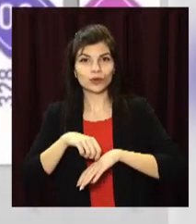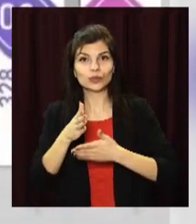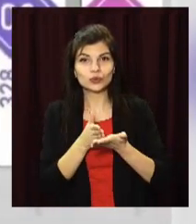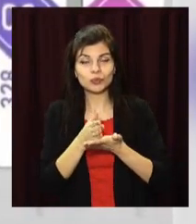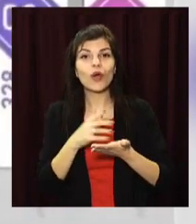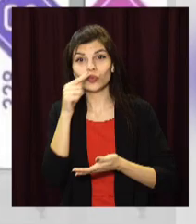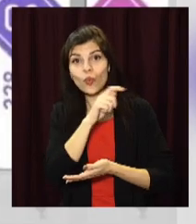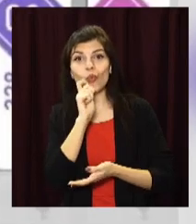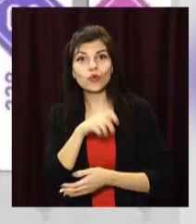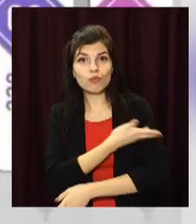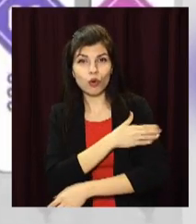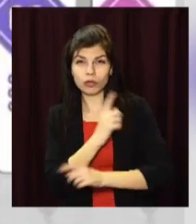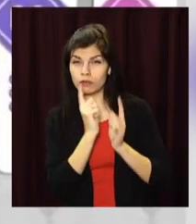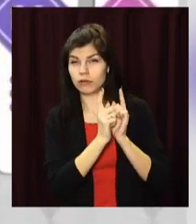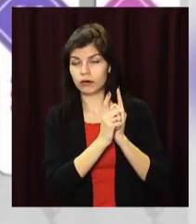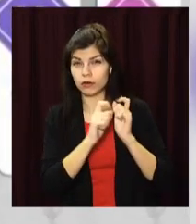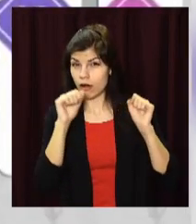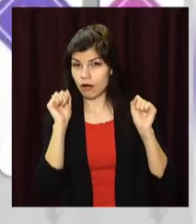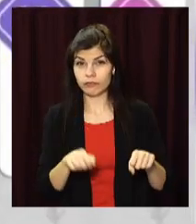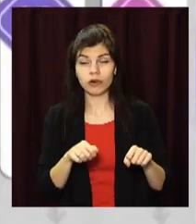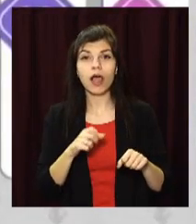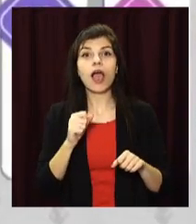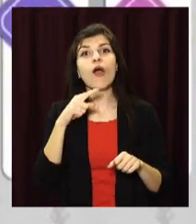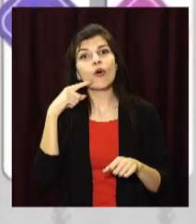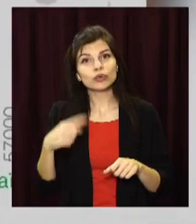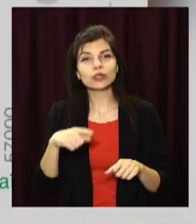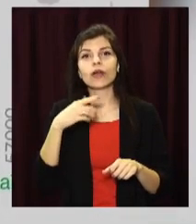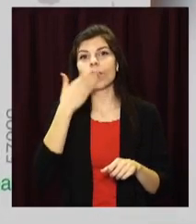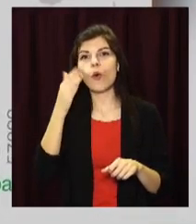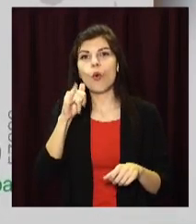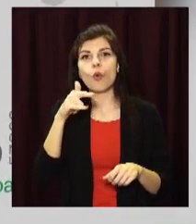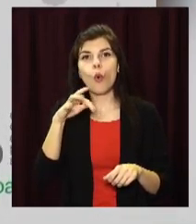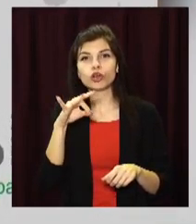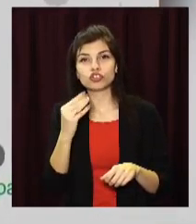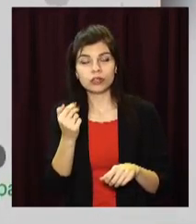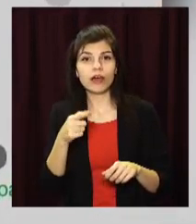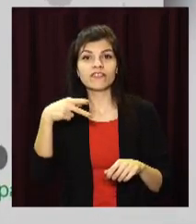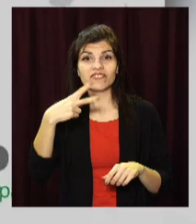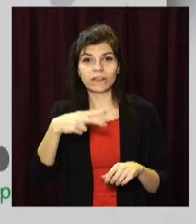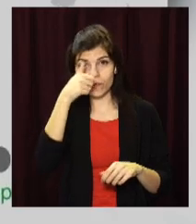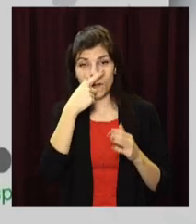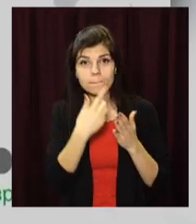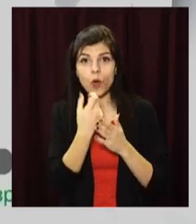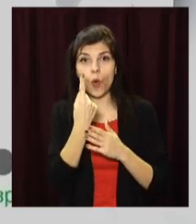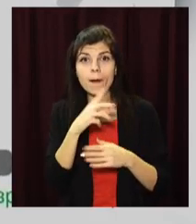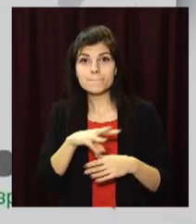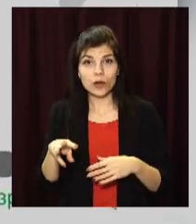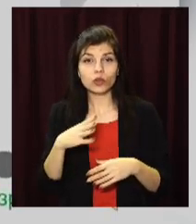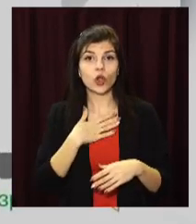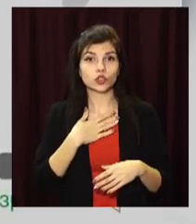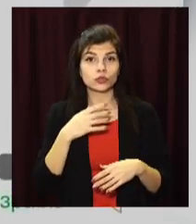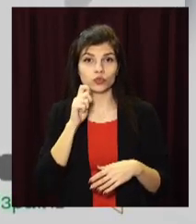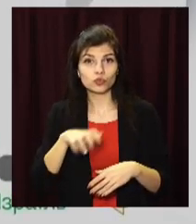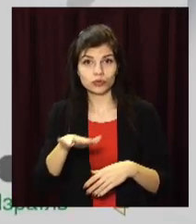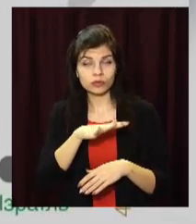туди українці їздили найчастіше. А ще до Росії та Угорщини. Загалом у 2020-му понад 11 мільйонів наших